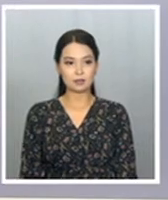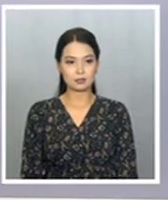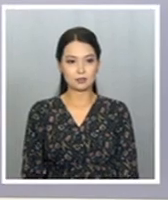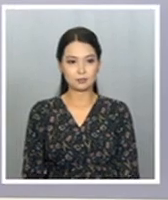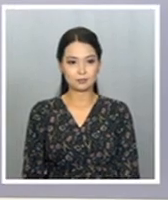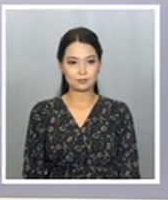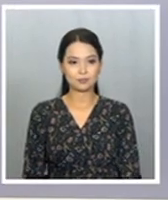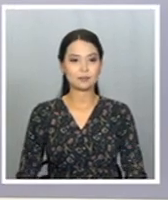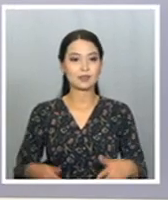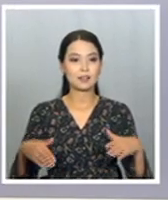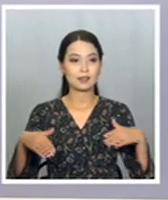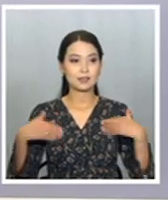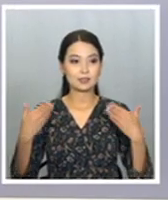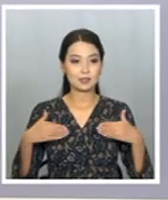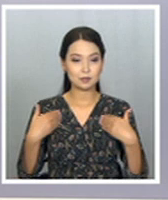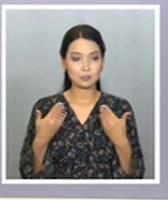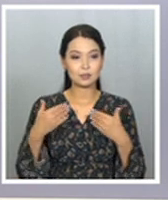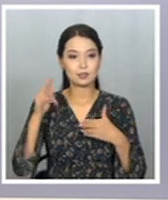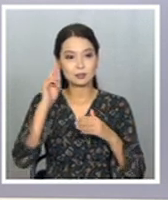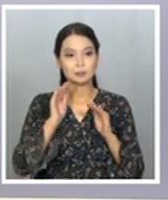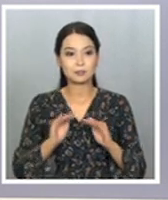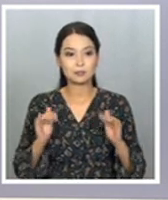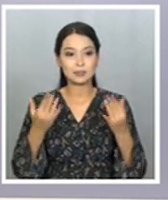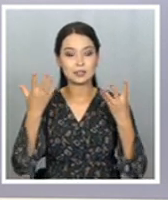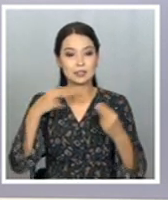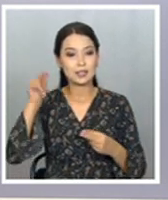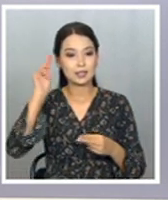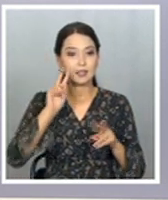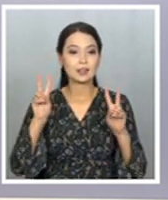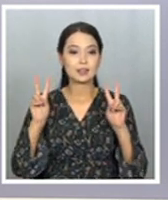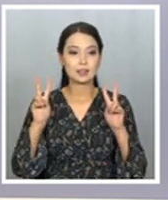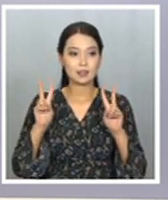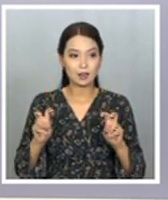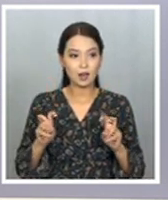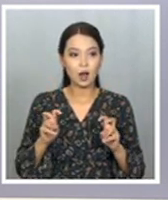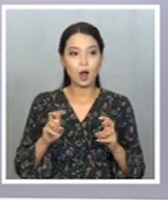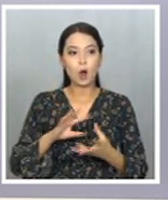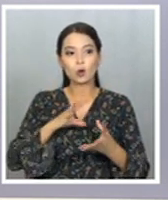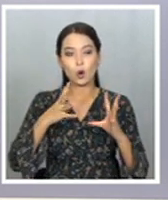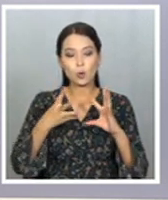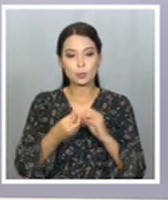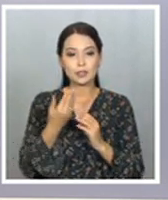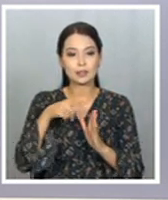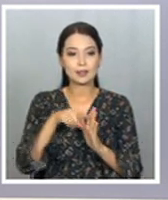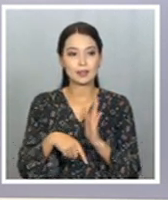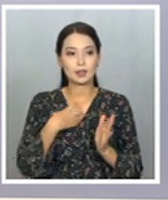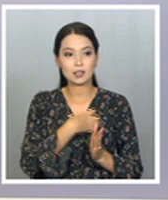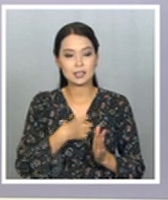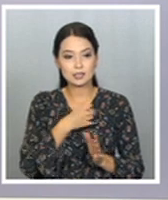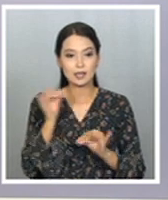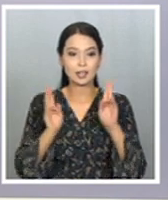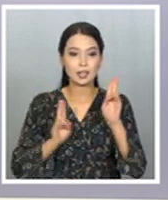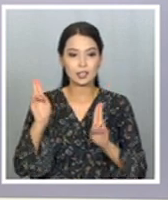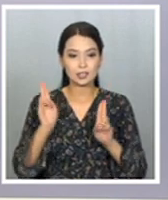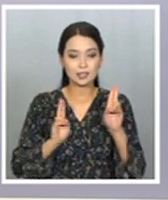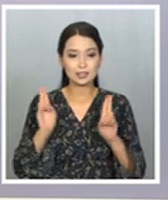Сәлеметсіздерме, құрметті оқушылар! Бүгінгі сабағымыздың тақырыбы – комбинаториканың негізгі ұғымдары мен ережелері.